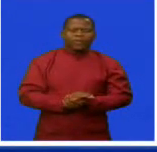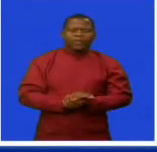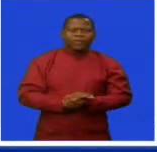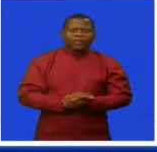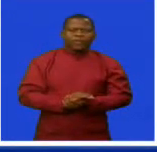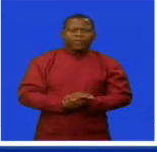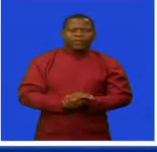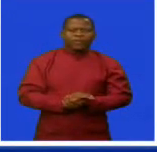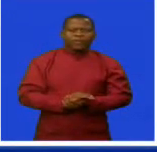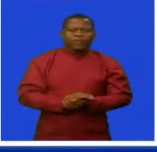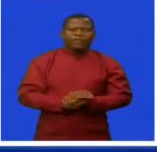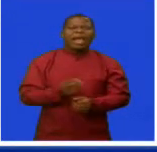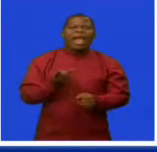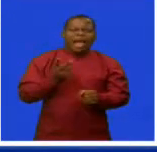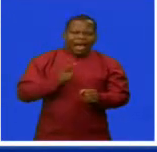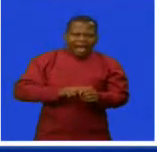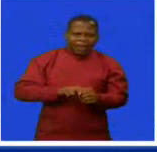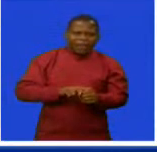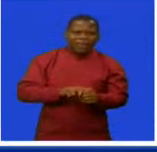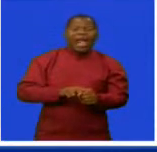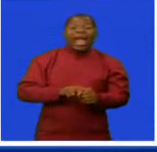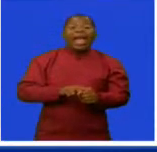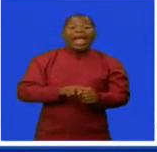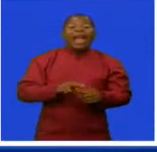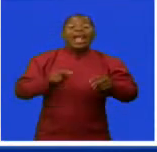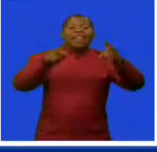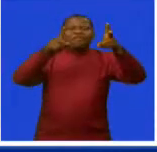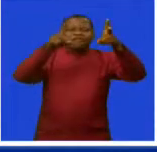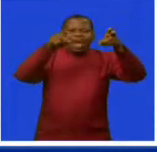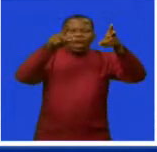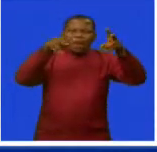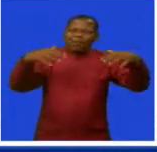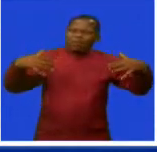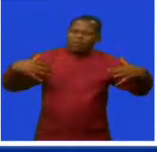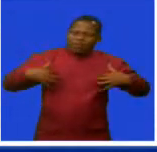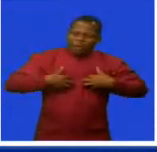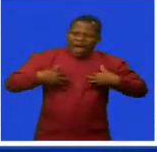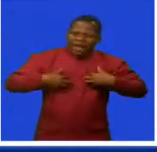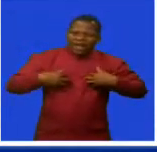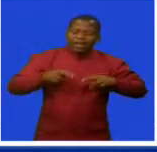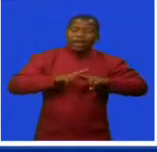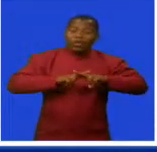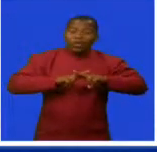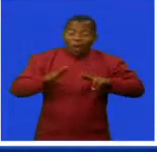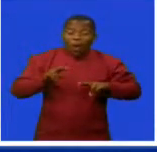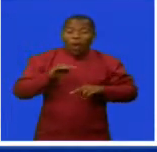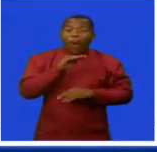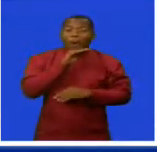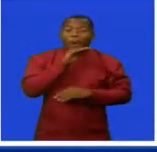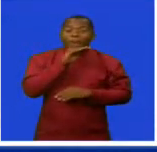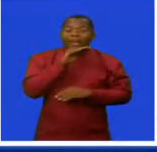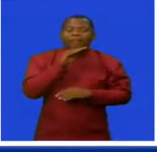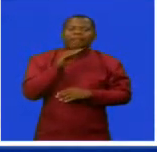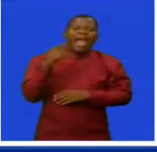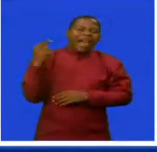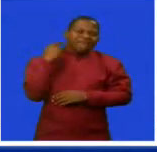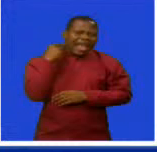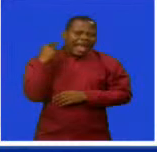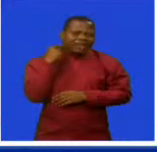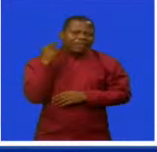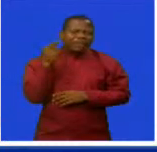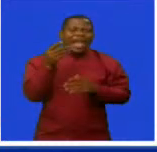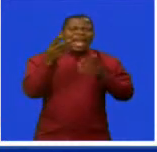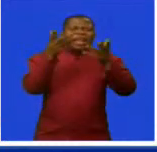kwaba nalokugedukile. Lolo kuphuma kola kuyalimata le kule tindvuthu. Kungeta kule tindvuthu. So